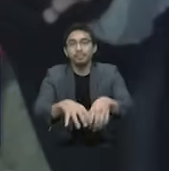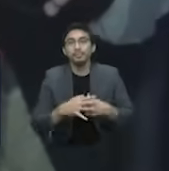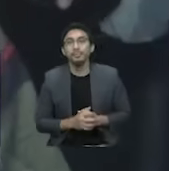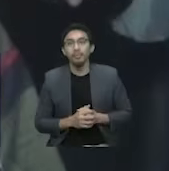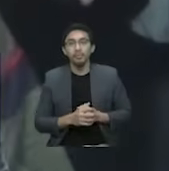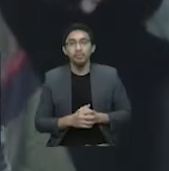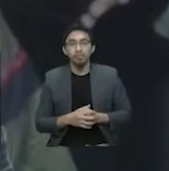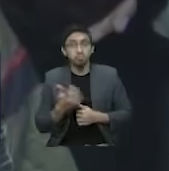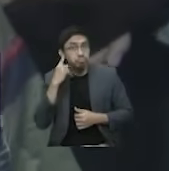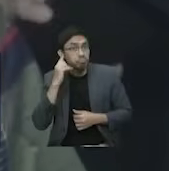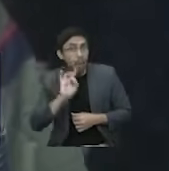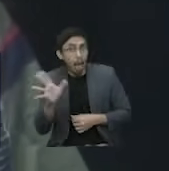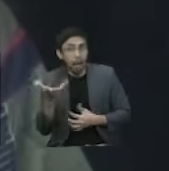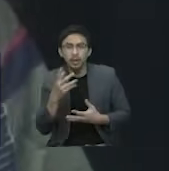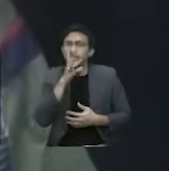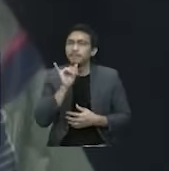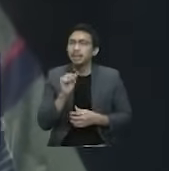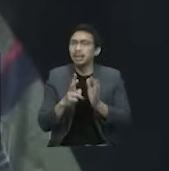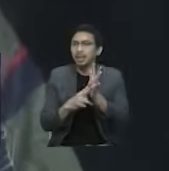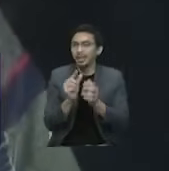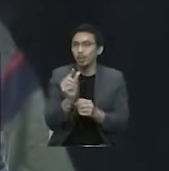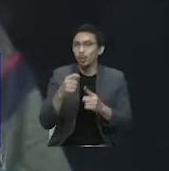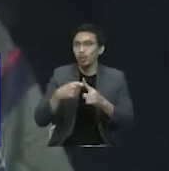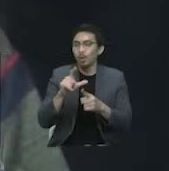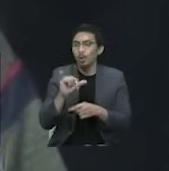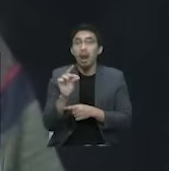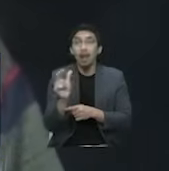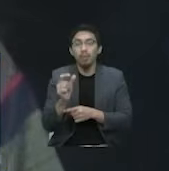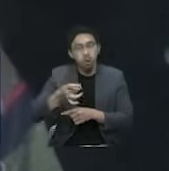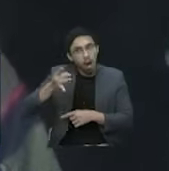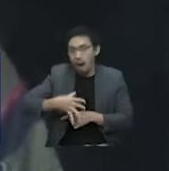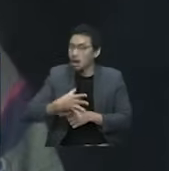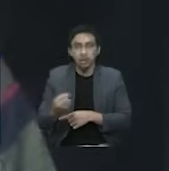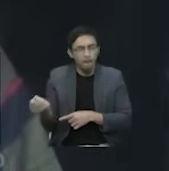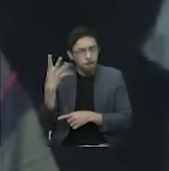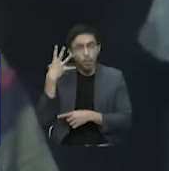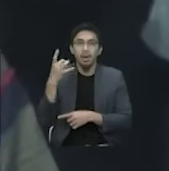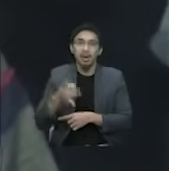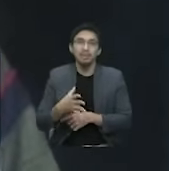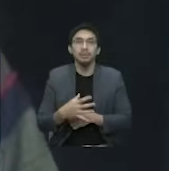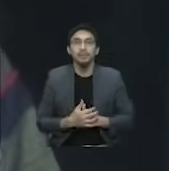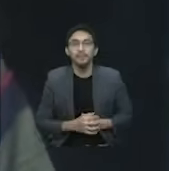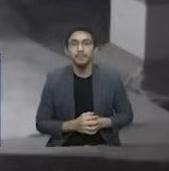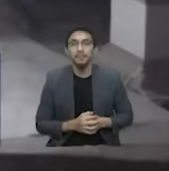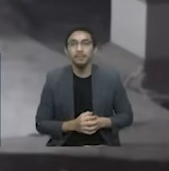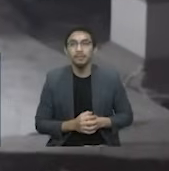kenceng lagi, kayak nuklir. Itu pas lalu lintas lagi ramai atau seperti apa? Lagi macet. Lagi pada bubar